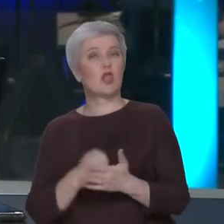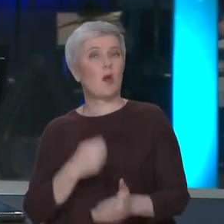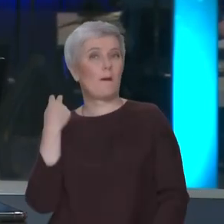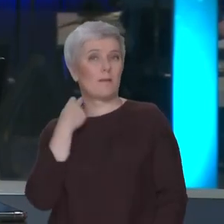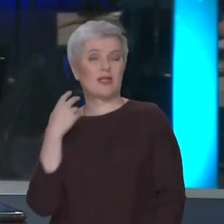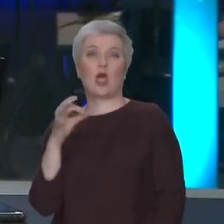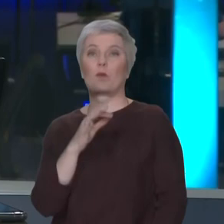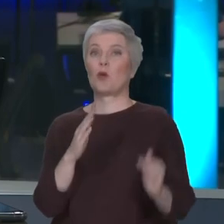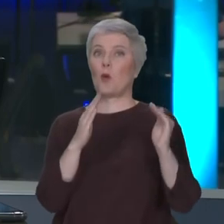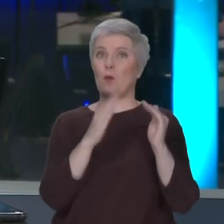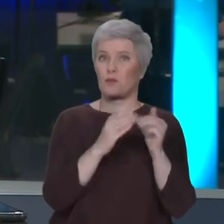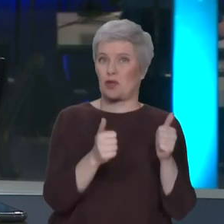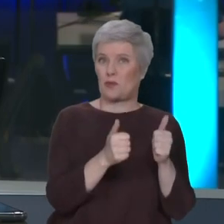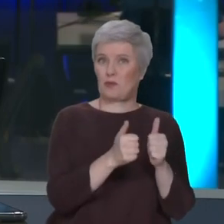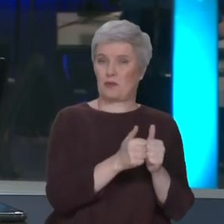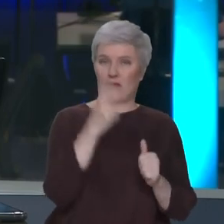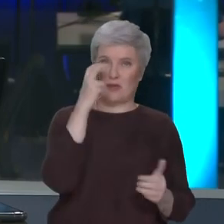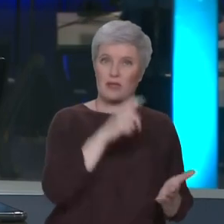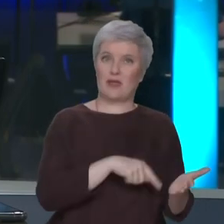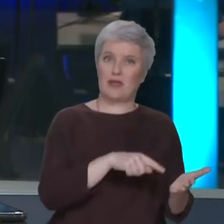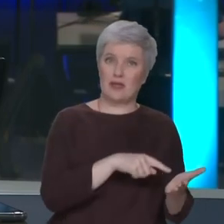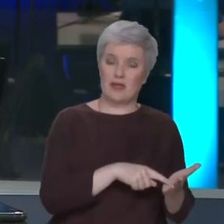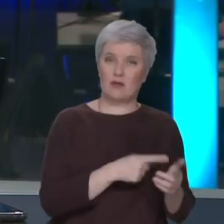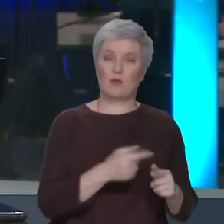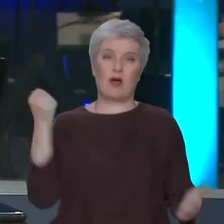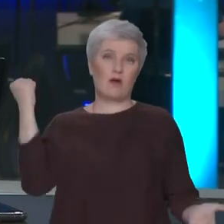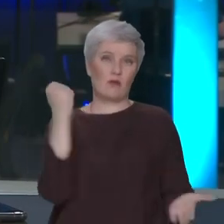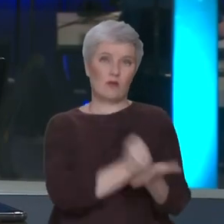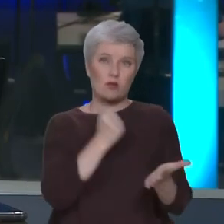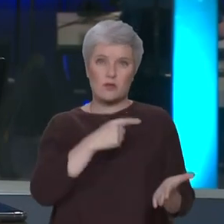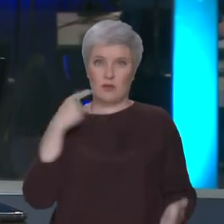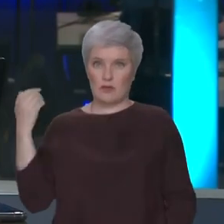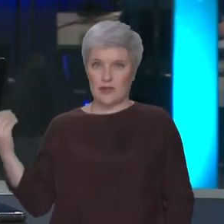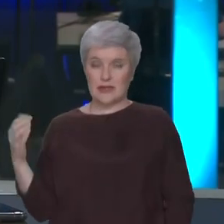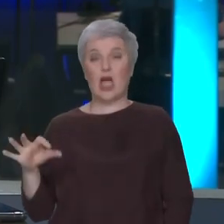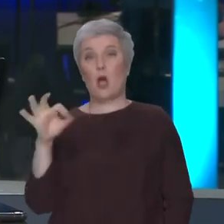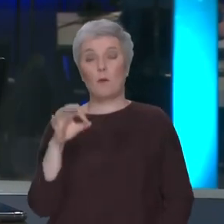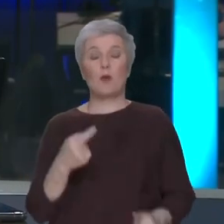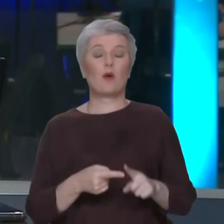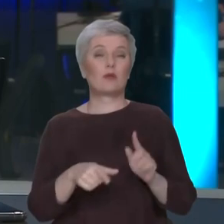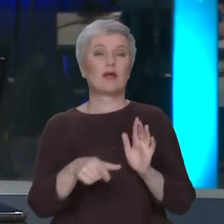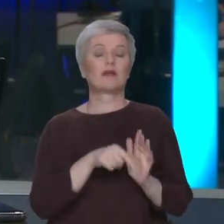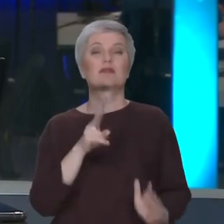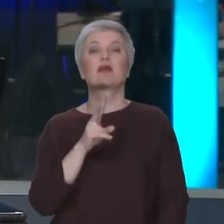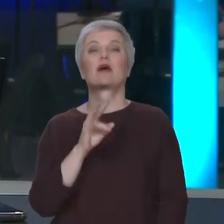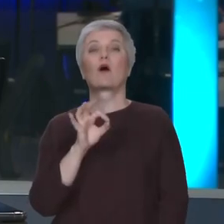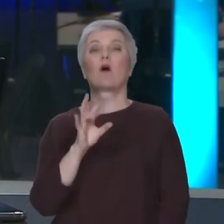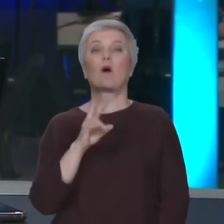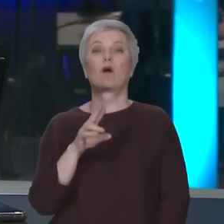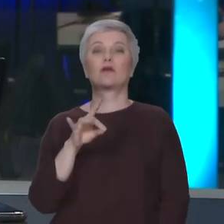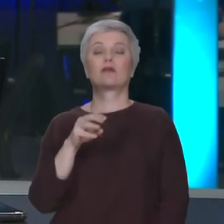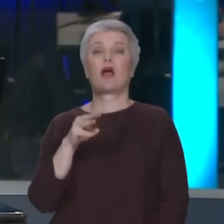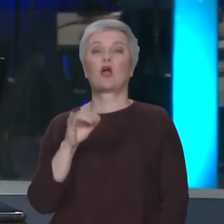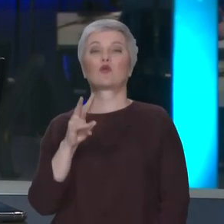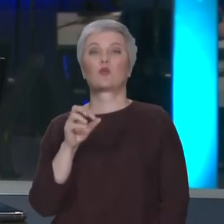під Києвом, у двір якого у березні влучив снаряд від російського граду, про це з Ігорем Кондратюком поспілкувалася